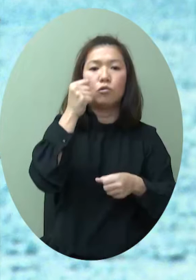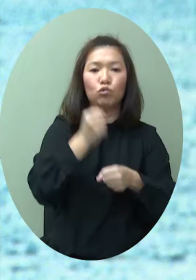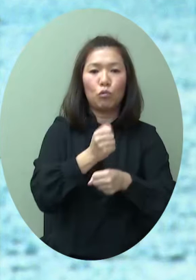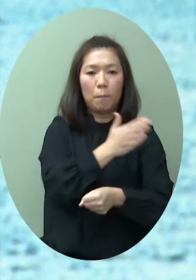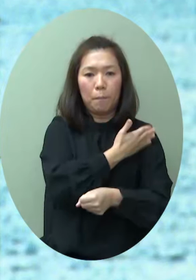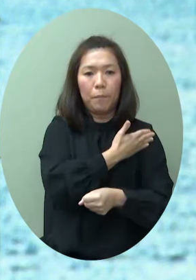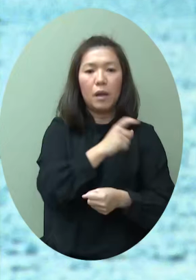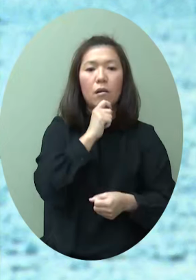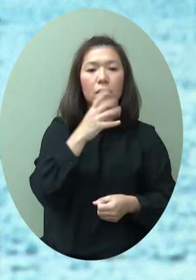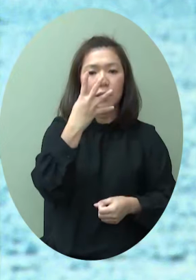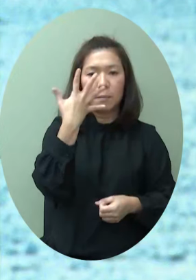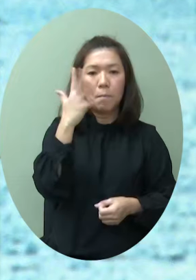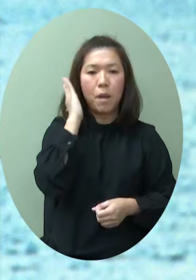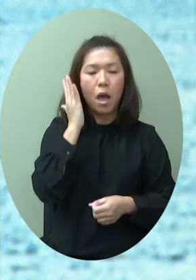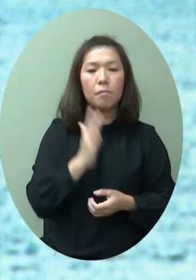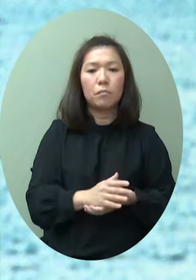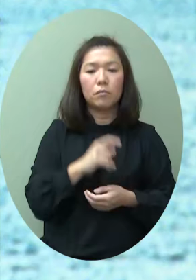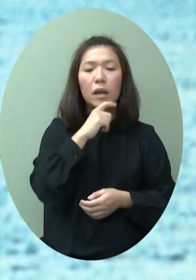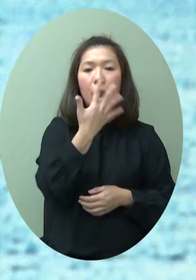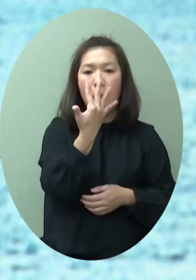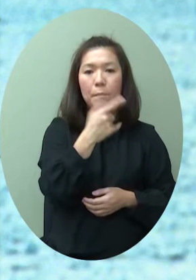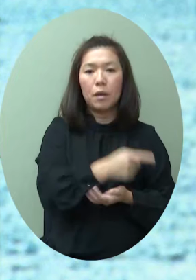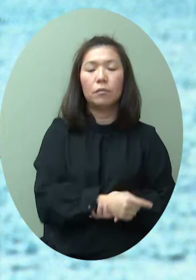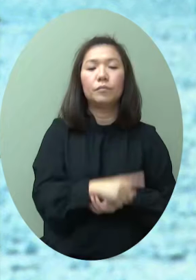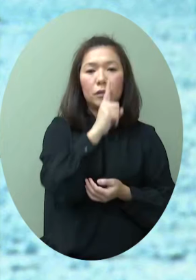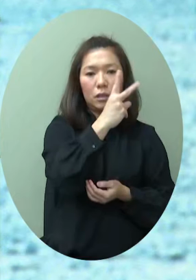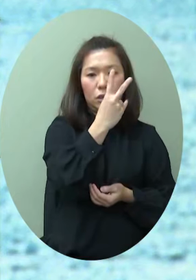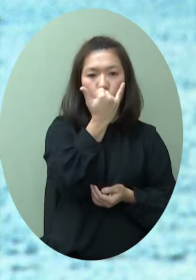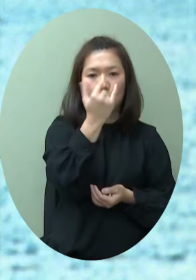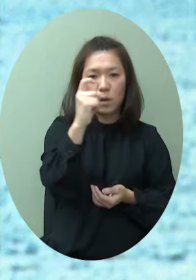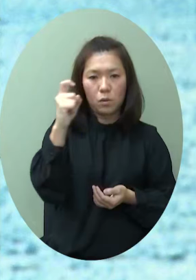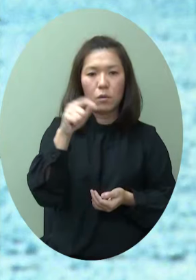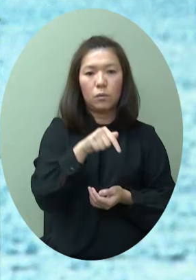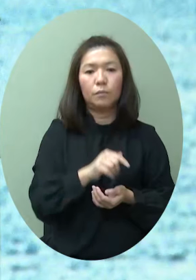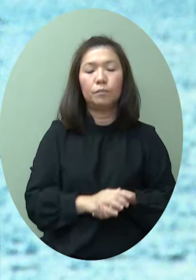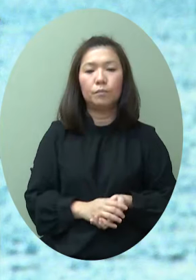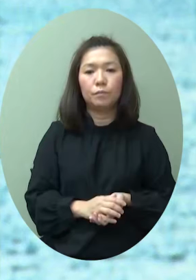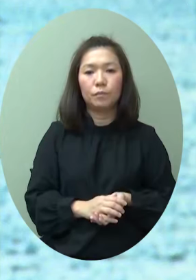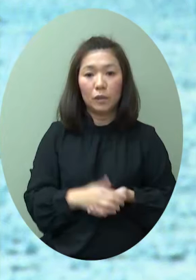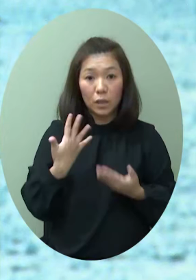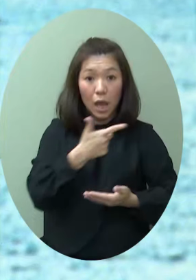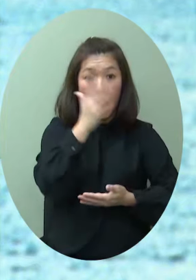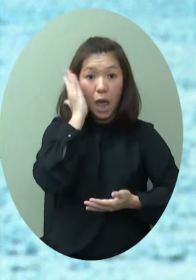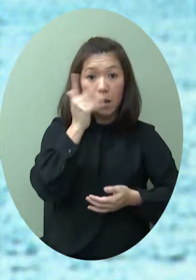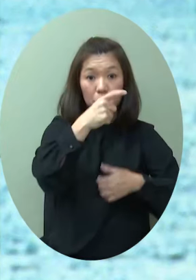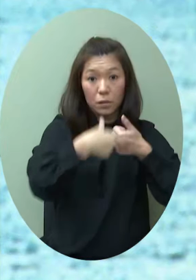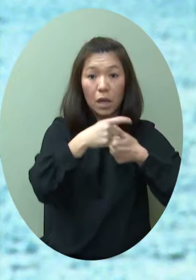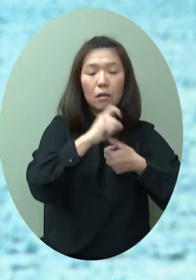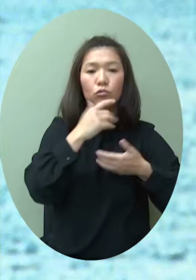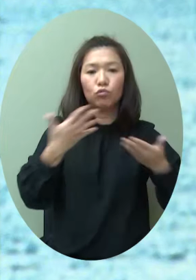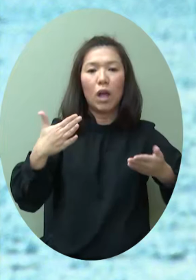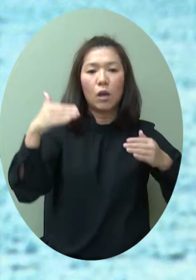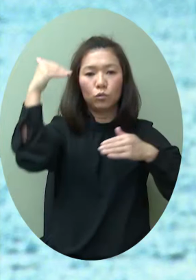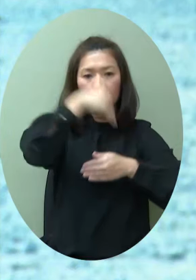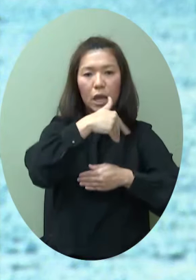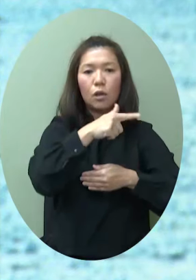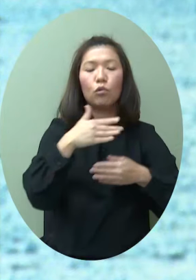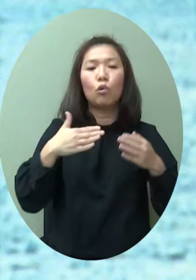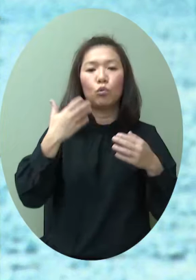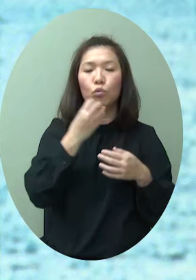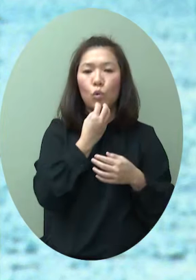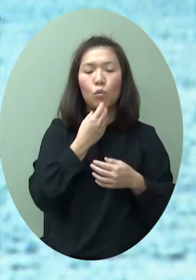45歲嘅男子，個案編號係12699。咁呢位人士係住喺大嶼山東